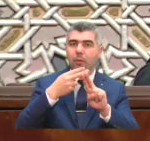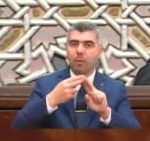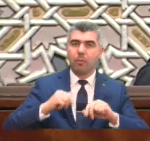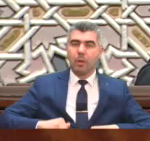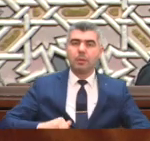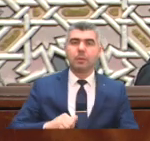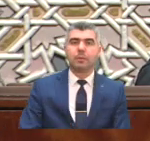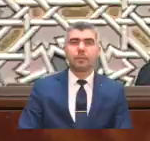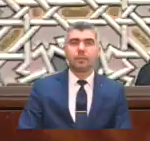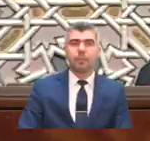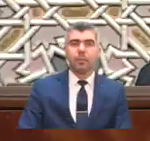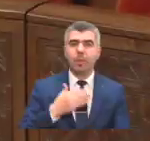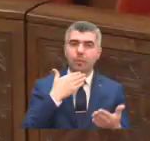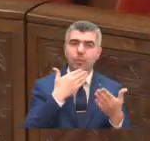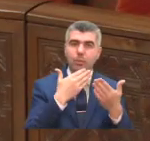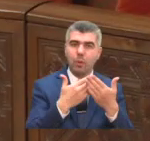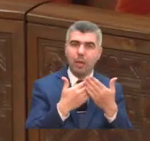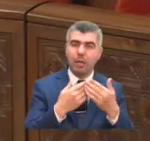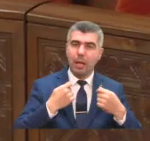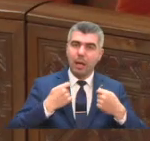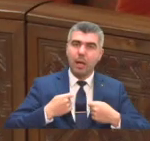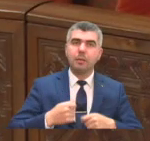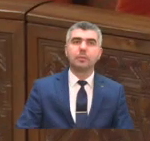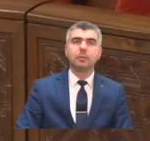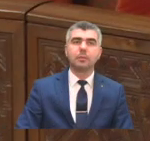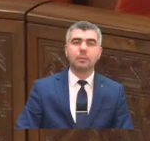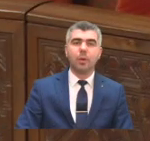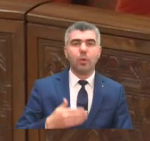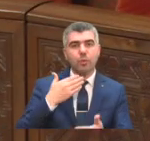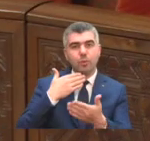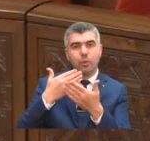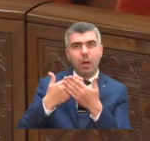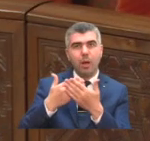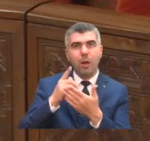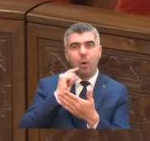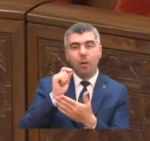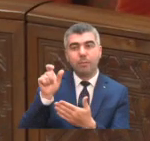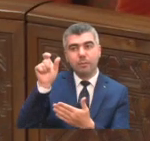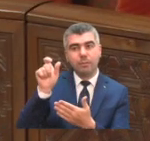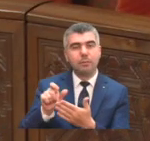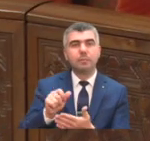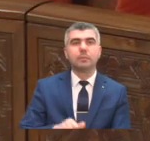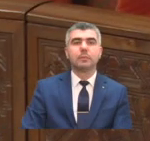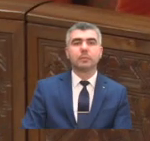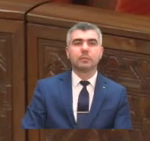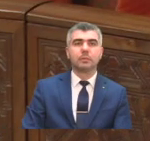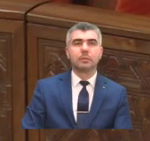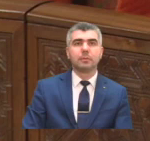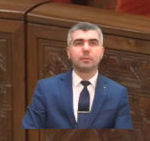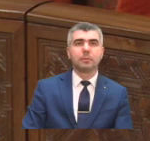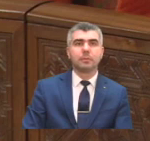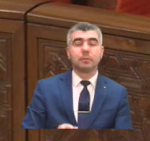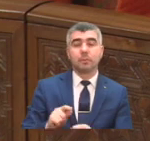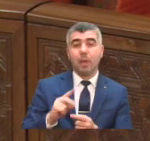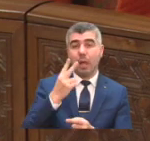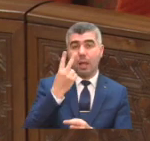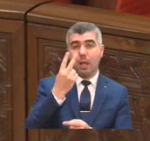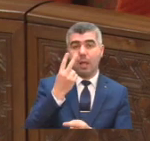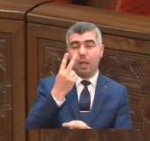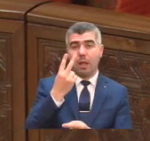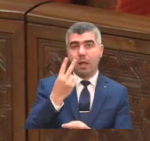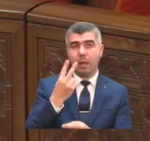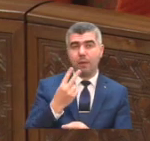تفضلي. شكرا سيد الرئيسة، شكرا سيد النائب المحترم. منذ